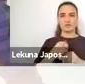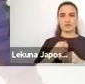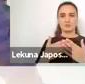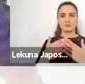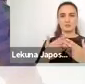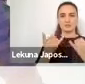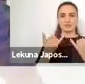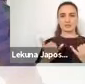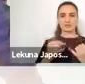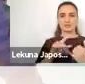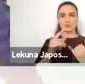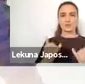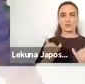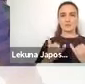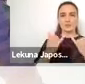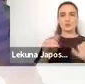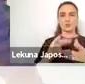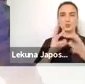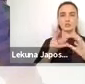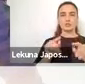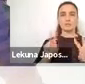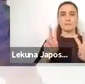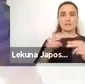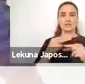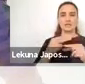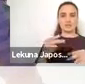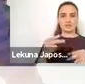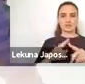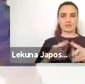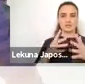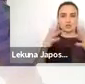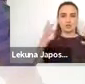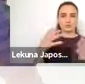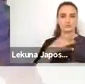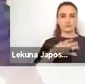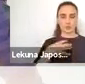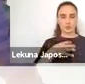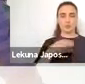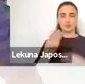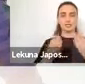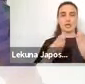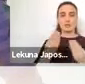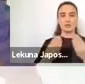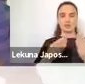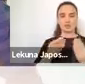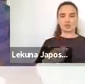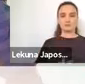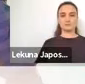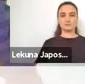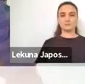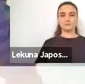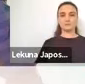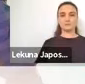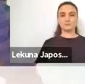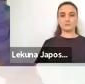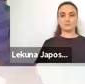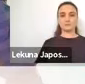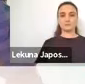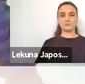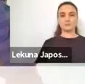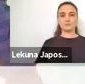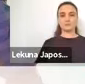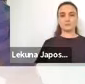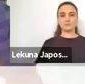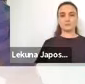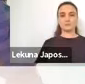და რატო ეთმობა ზოგადად ამ თემას ამხელა მნიშვნელობა. თამაში აი თავისი განმარტებით